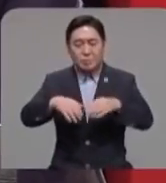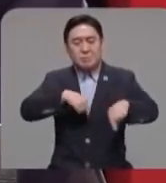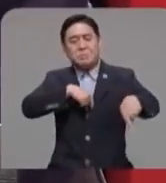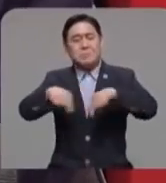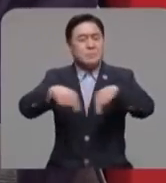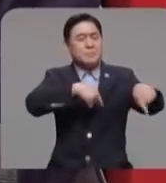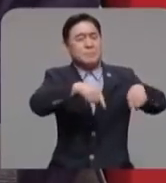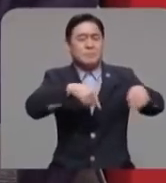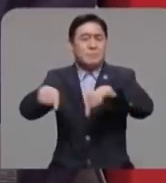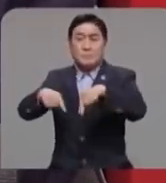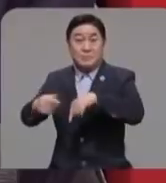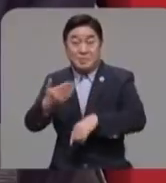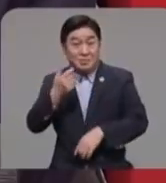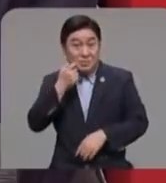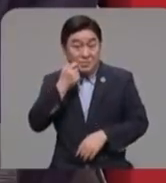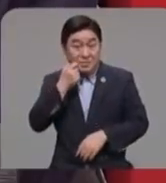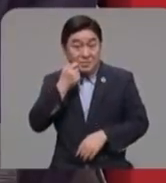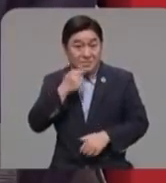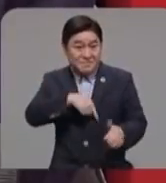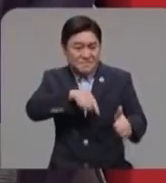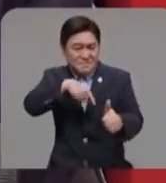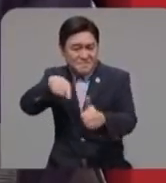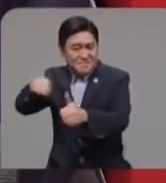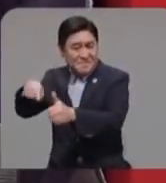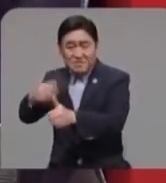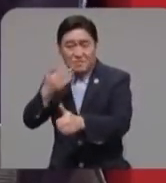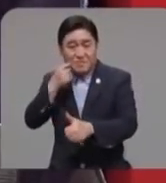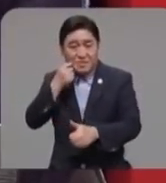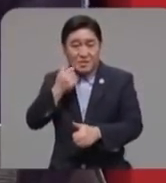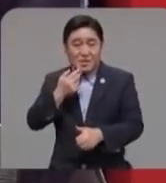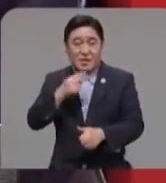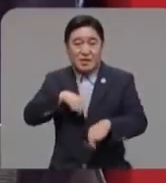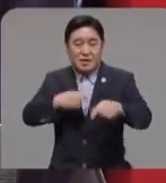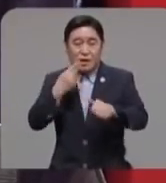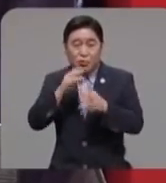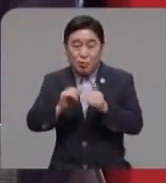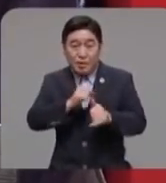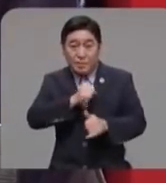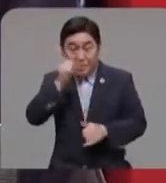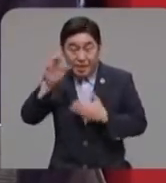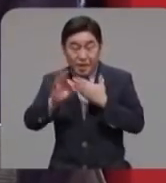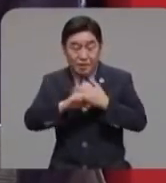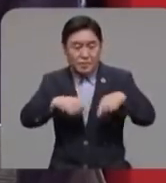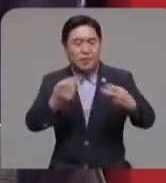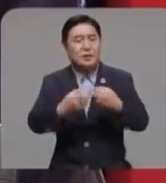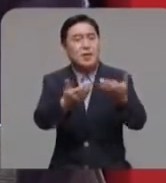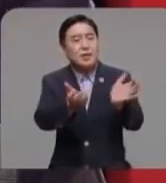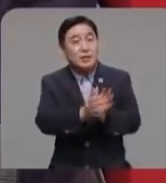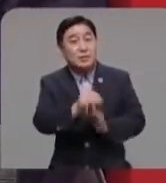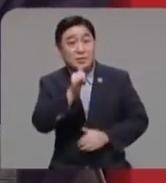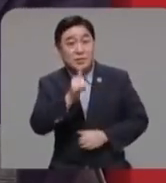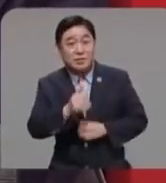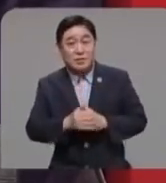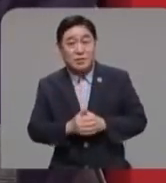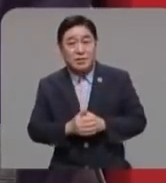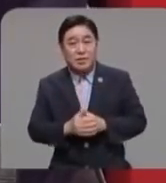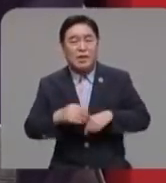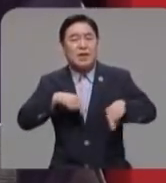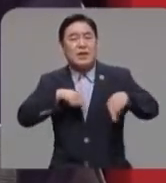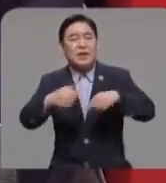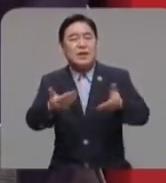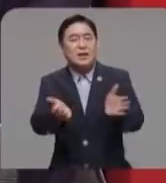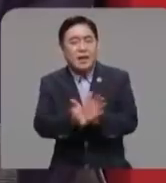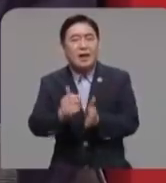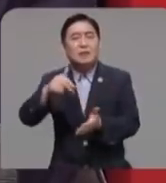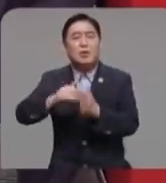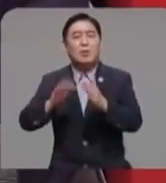없습니다. 그래서 당 후보가 되면 당에서 또 정책팀이 있습니다, 지금. 아, 물론이죠. 아, 그리고 예. 당